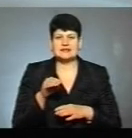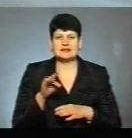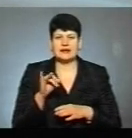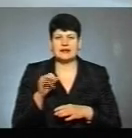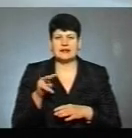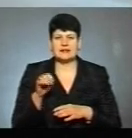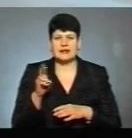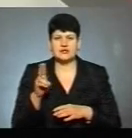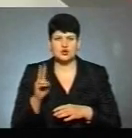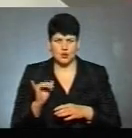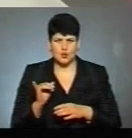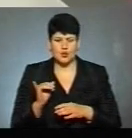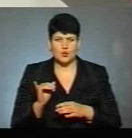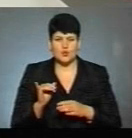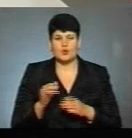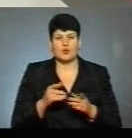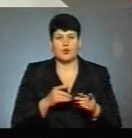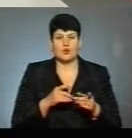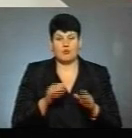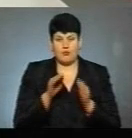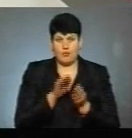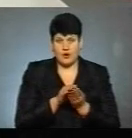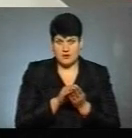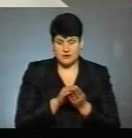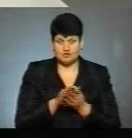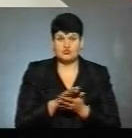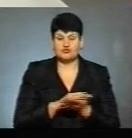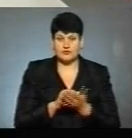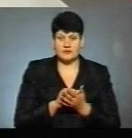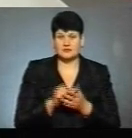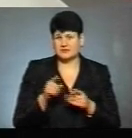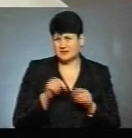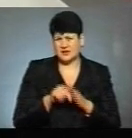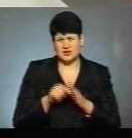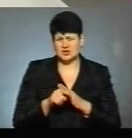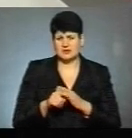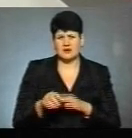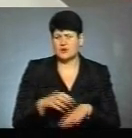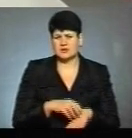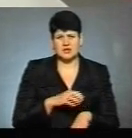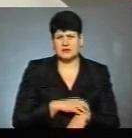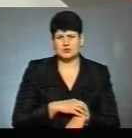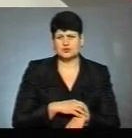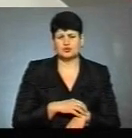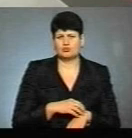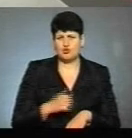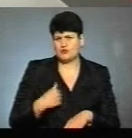я раз не треба стрілецької могили, то не треба і тому радянському солдату, завойовнику, що